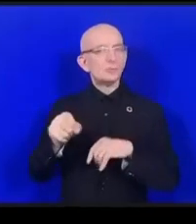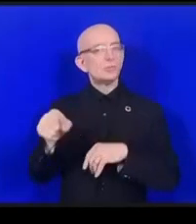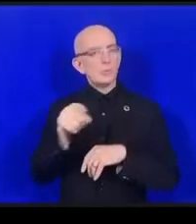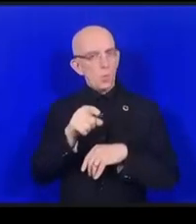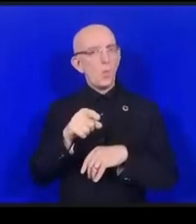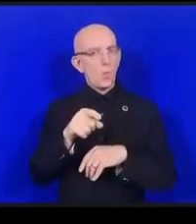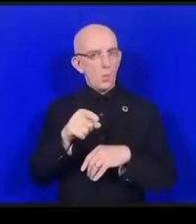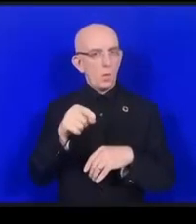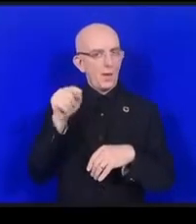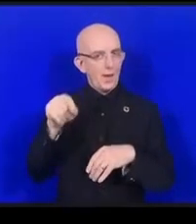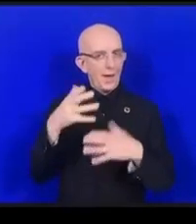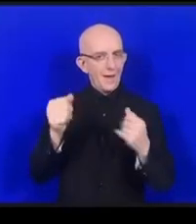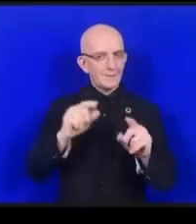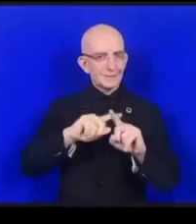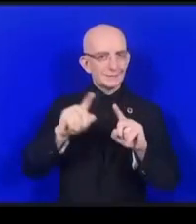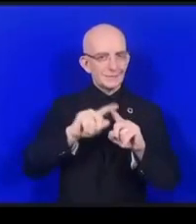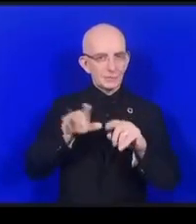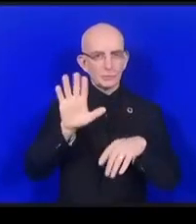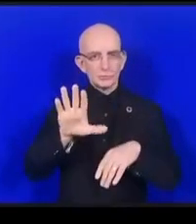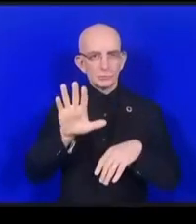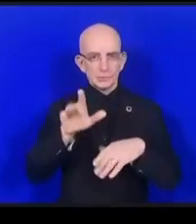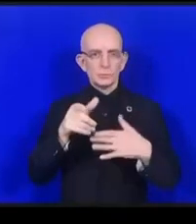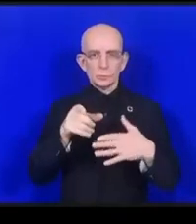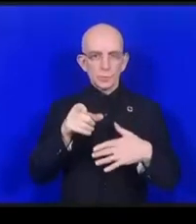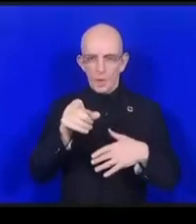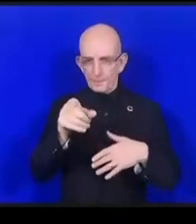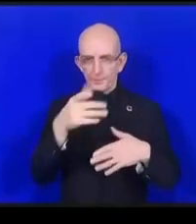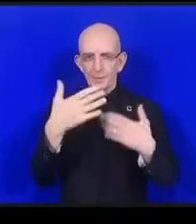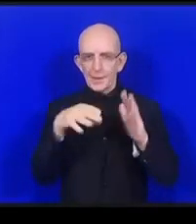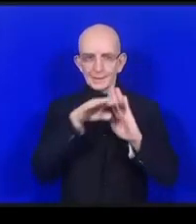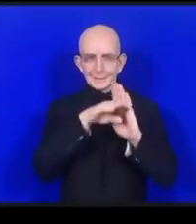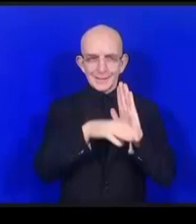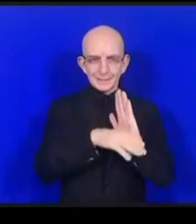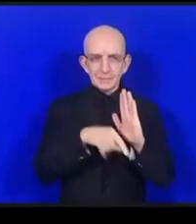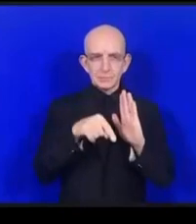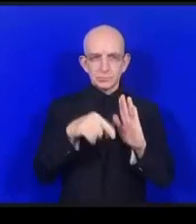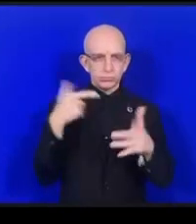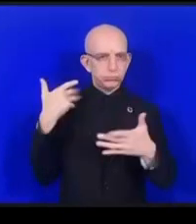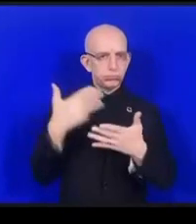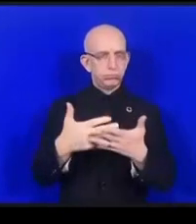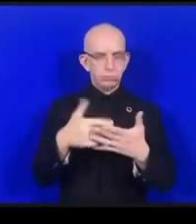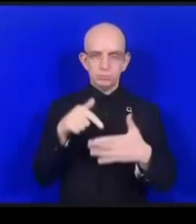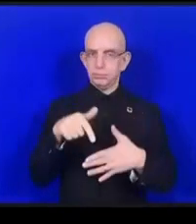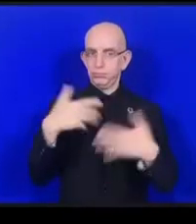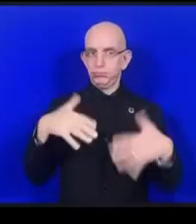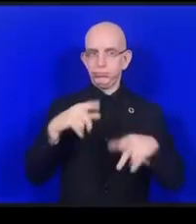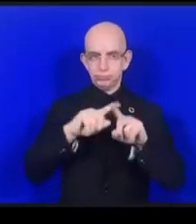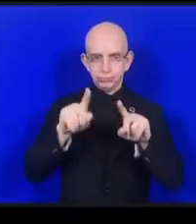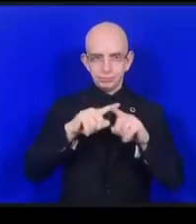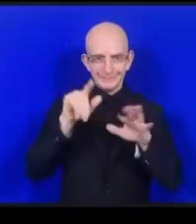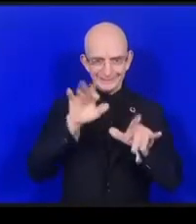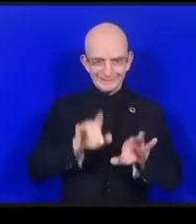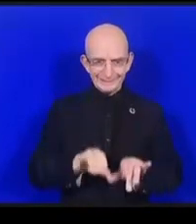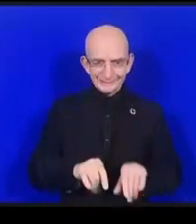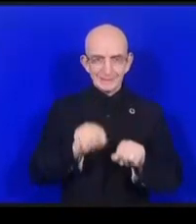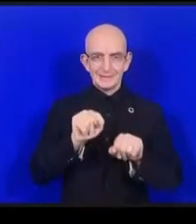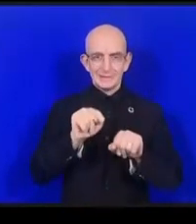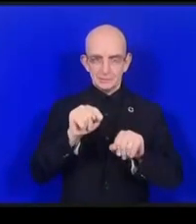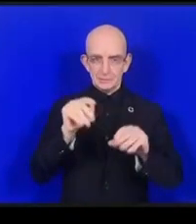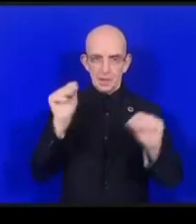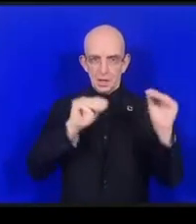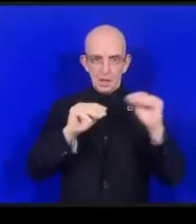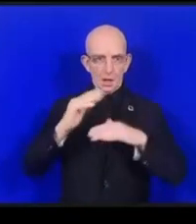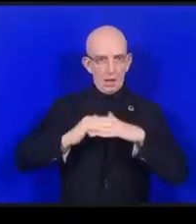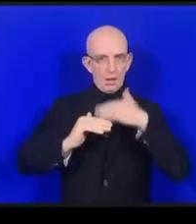имеете меньшую безопасность при Вашем подключении Это первое Второе теперь что касается ожидания